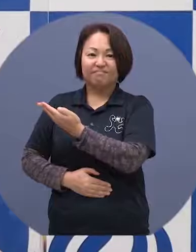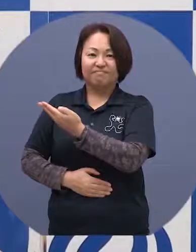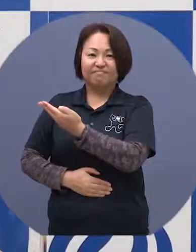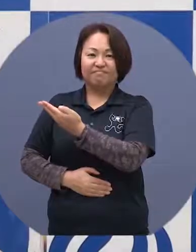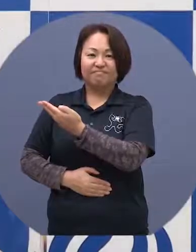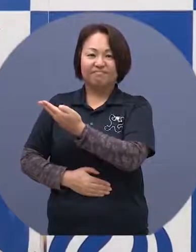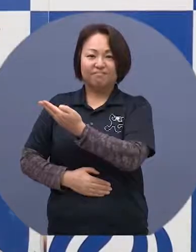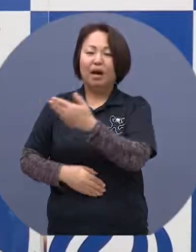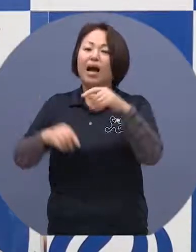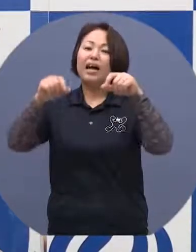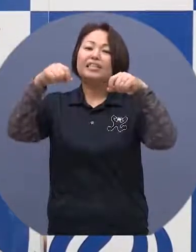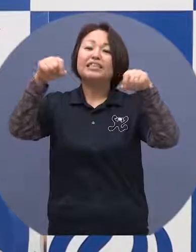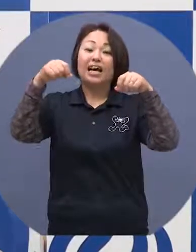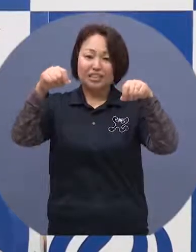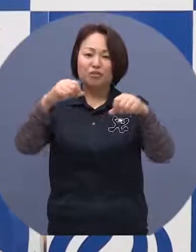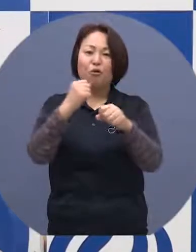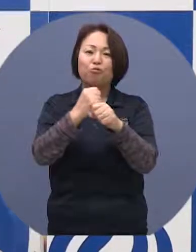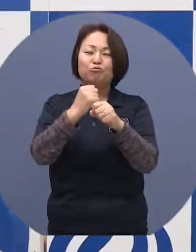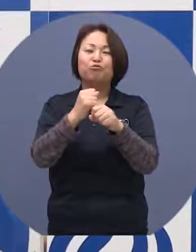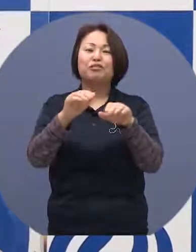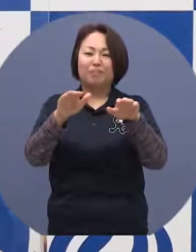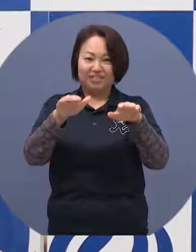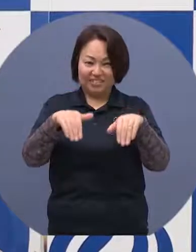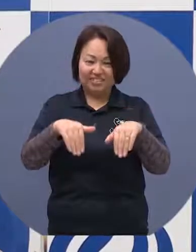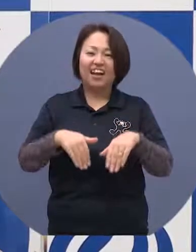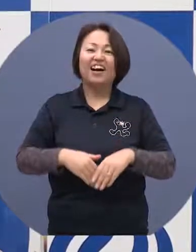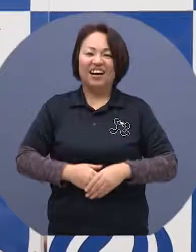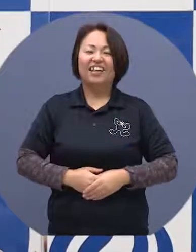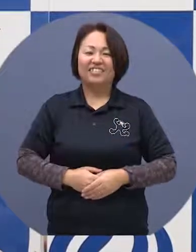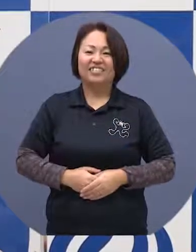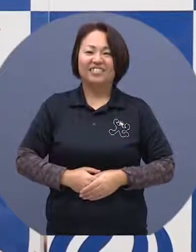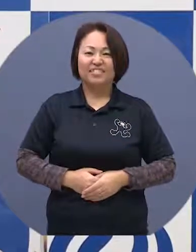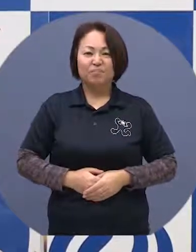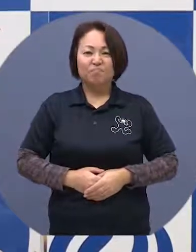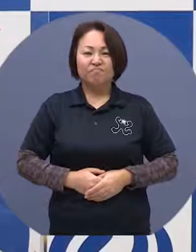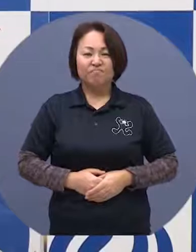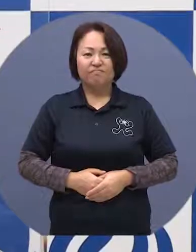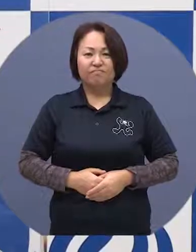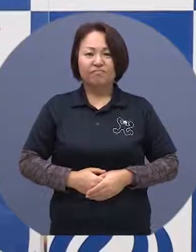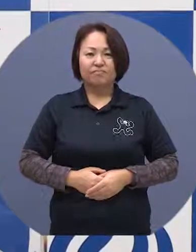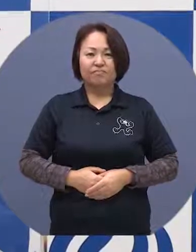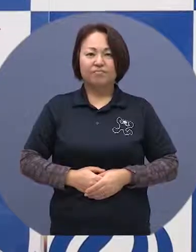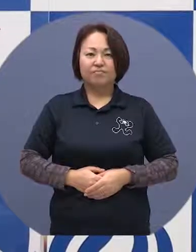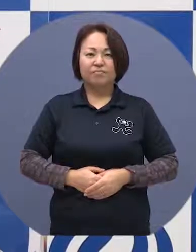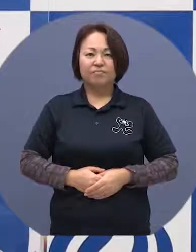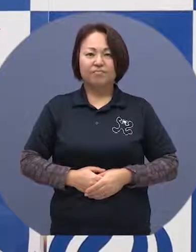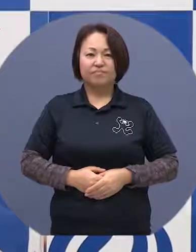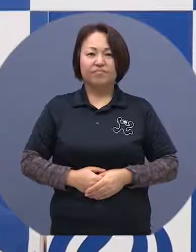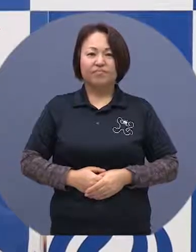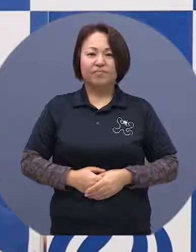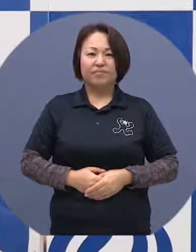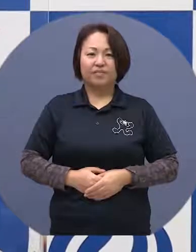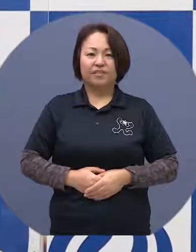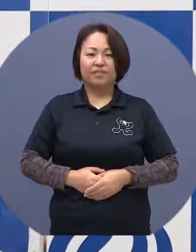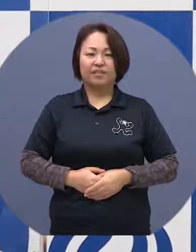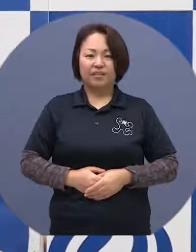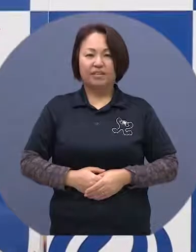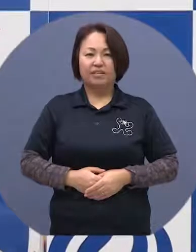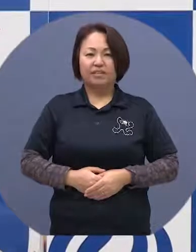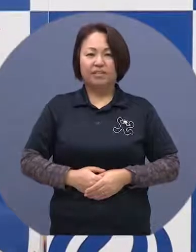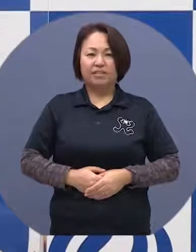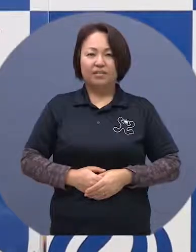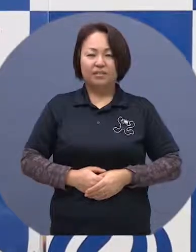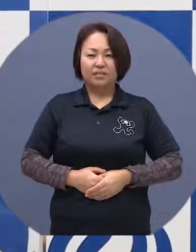看板看板看板というかあのチラシ大まあこれは大きなものをしたものであります